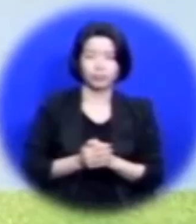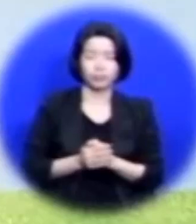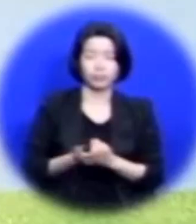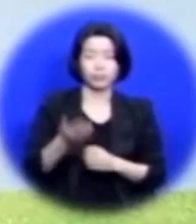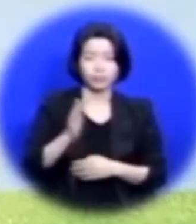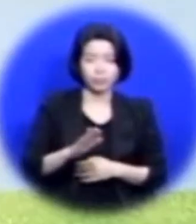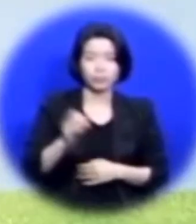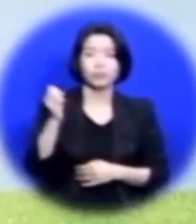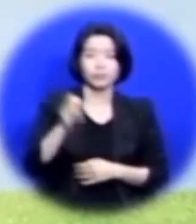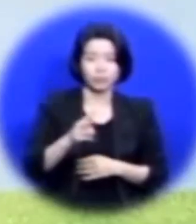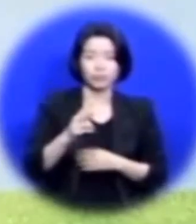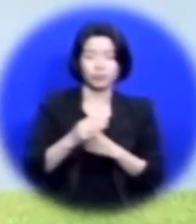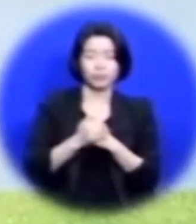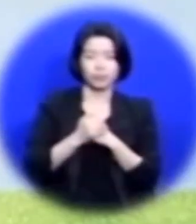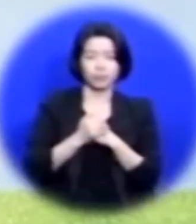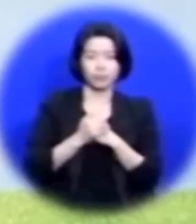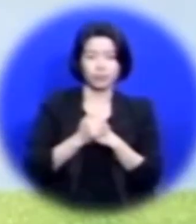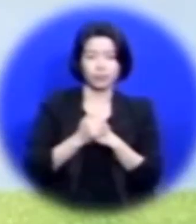그러나 또한